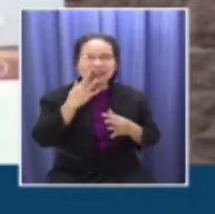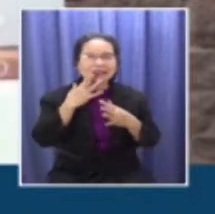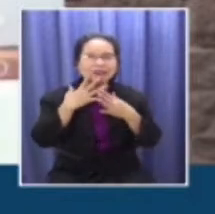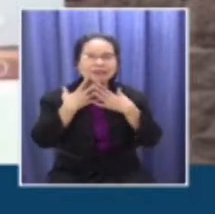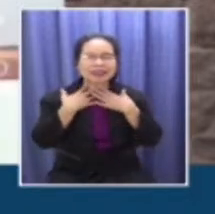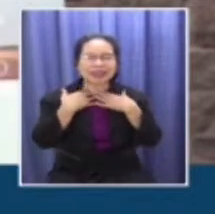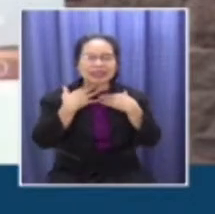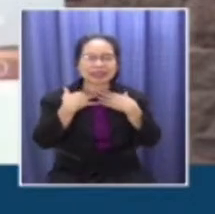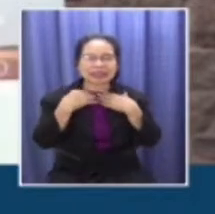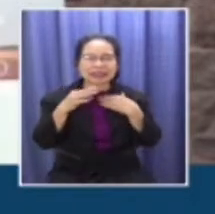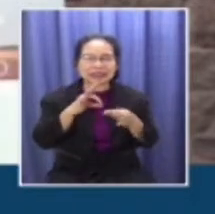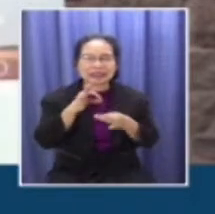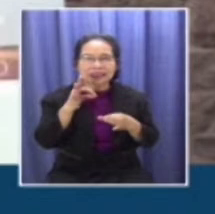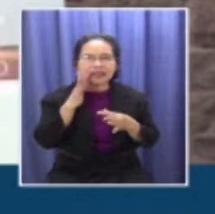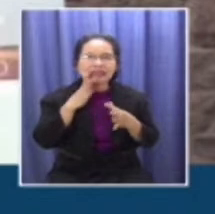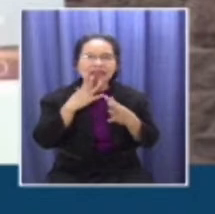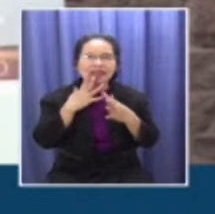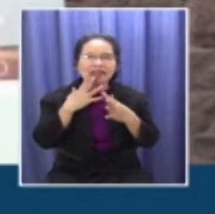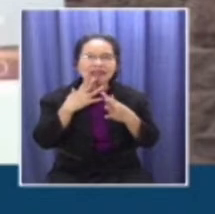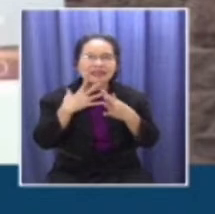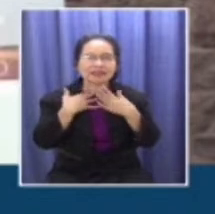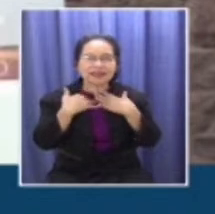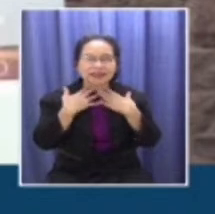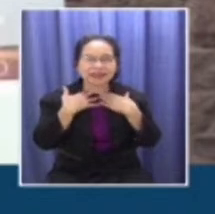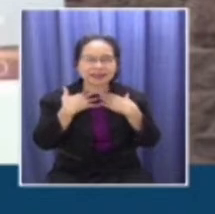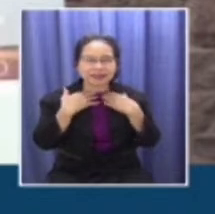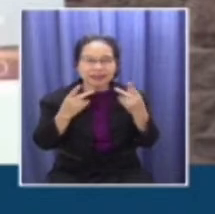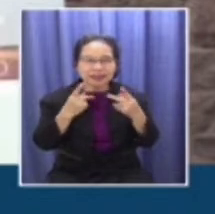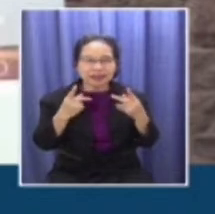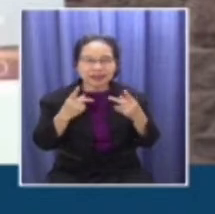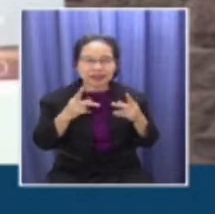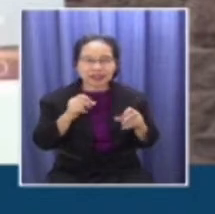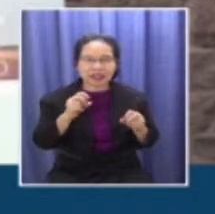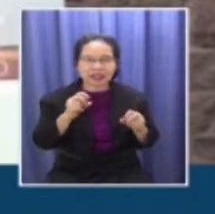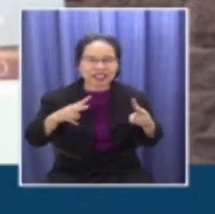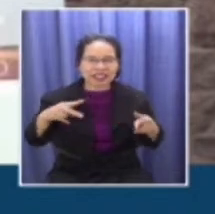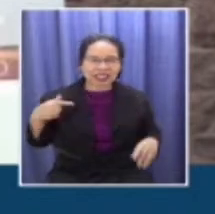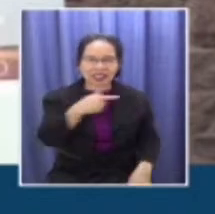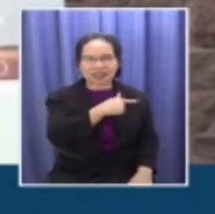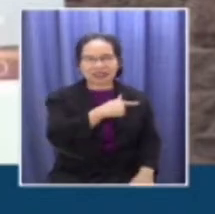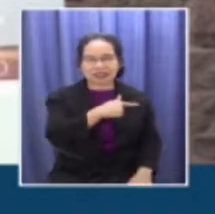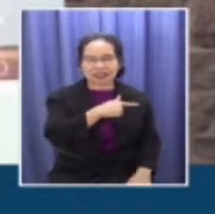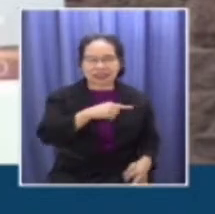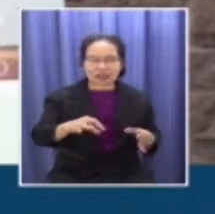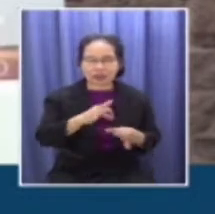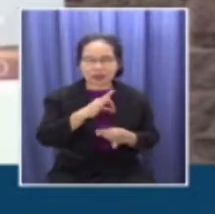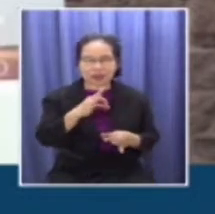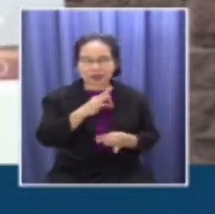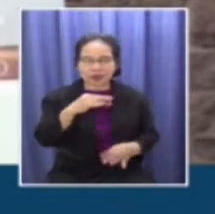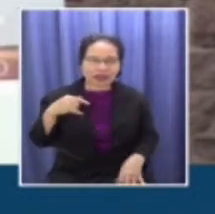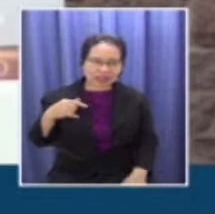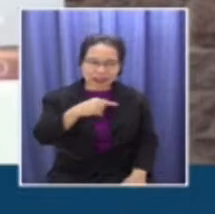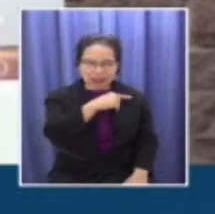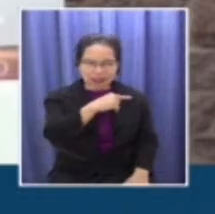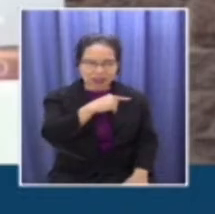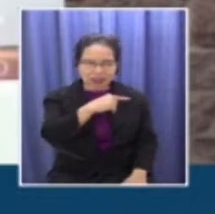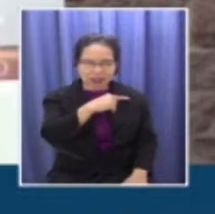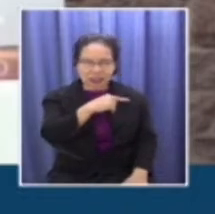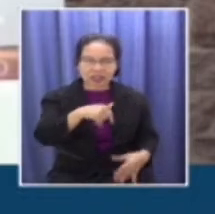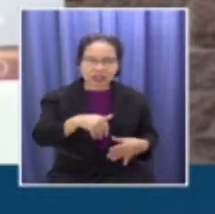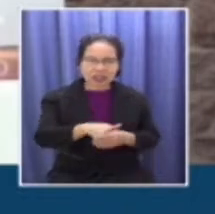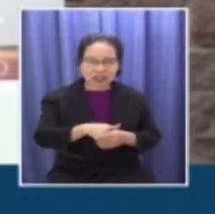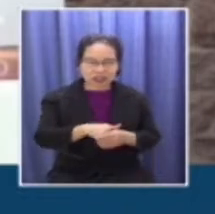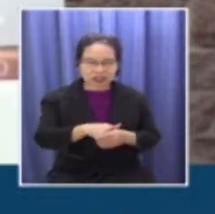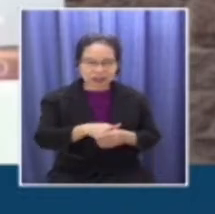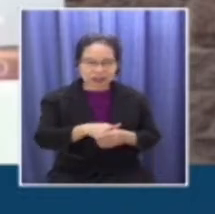twerɛ kronkron ma memfa nsio nipa binom wɔn ma wɔn ho ada maboro so wɔn yɛ dwamanfoɔ ahohwie na wɔwɔ